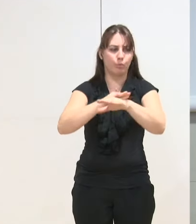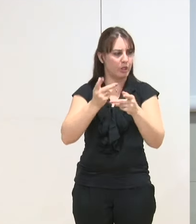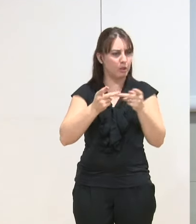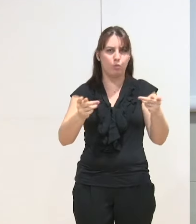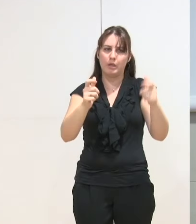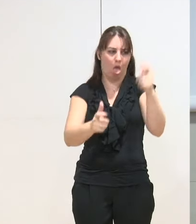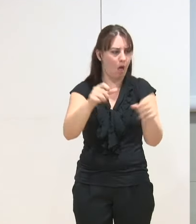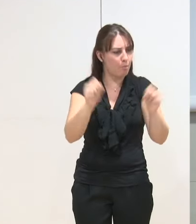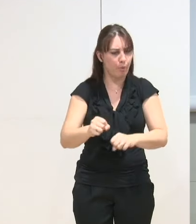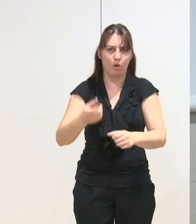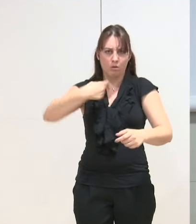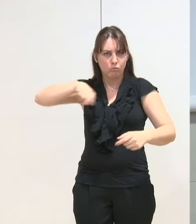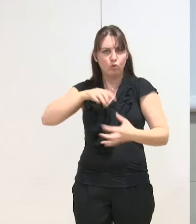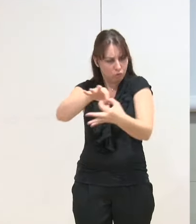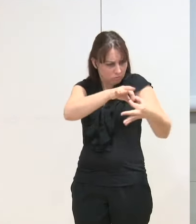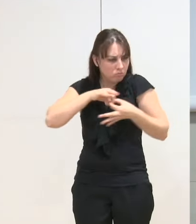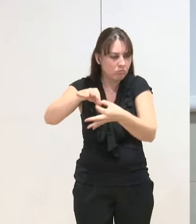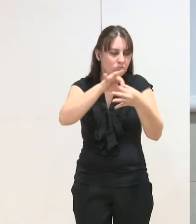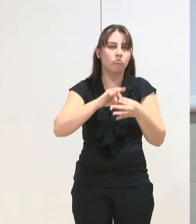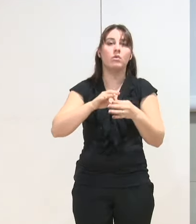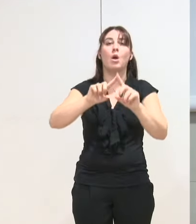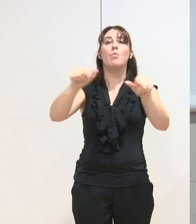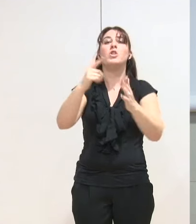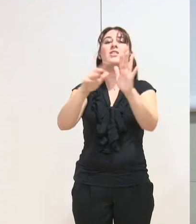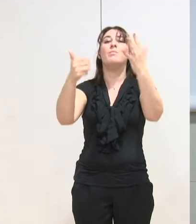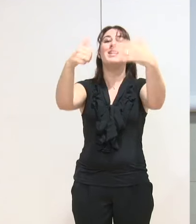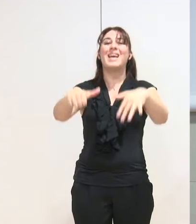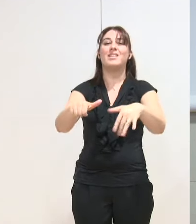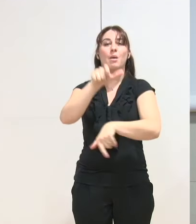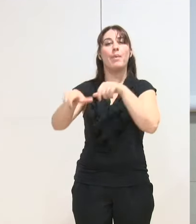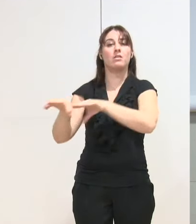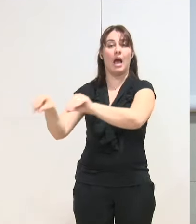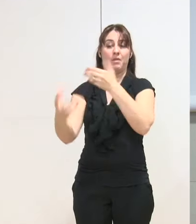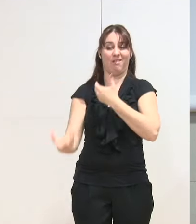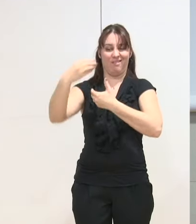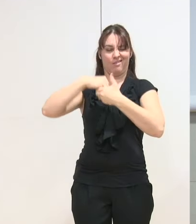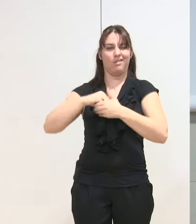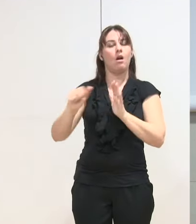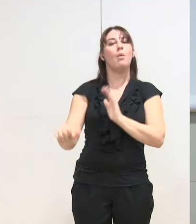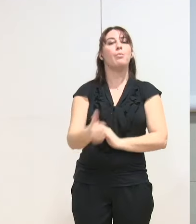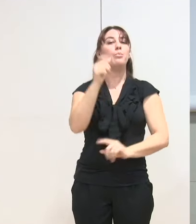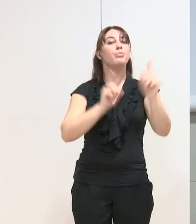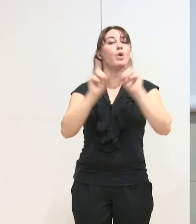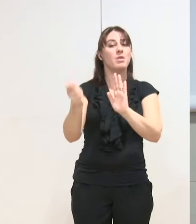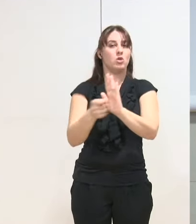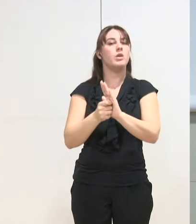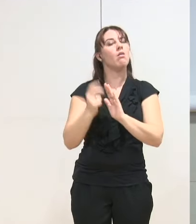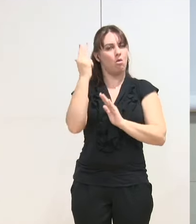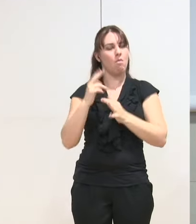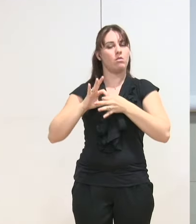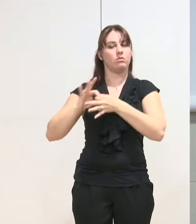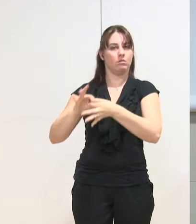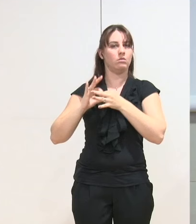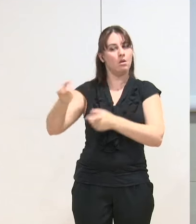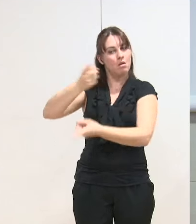préparation avec les habitants du budget 2016 va débuter le 1er juillet ce sera l'occasion que les citoyens comprennent exactement ce qui est en